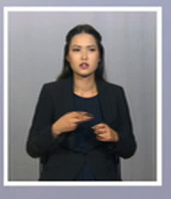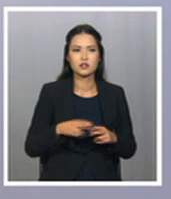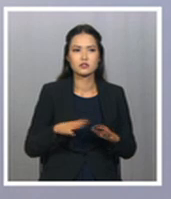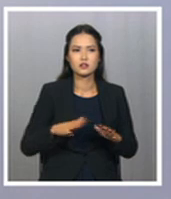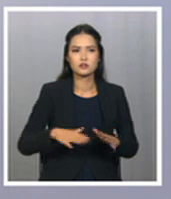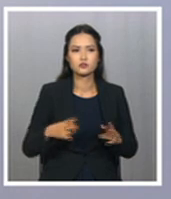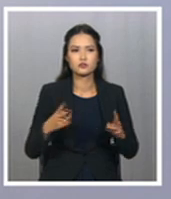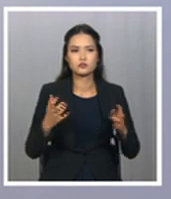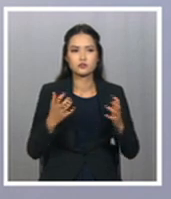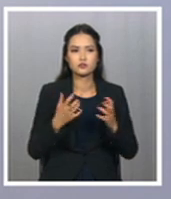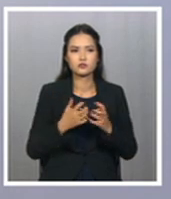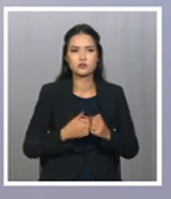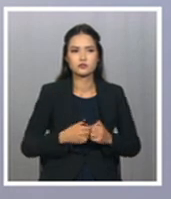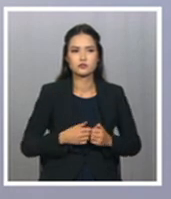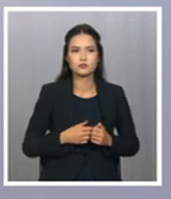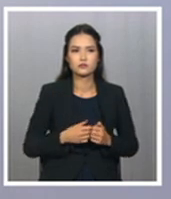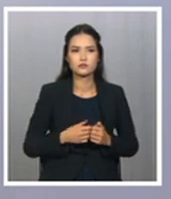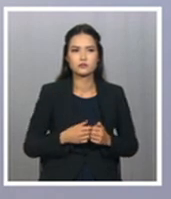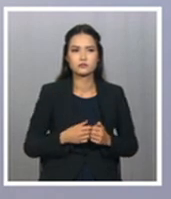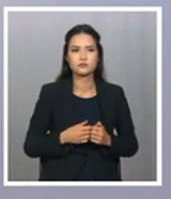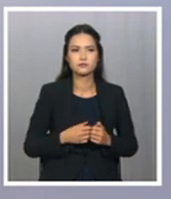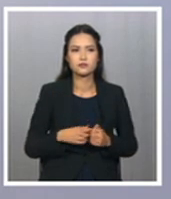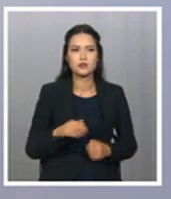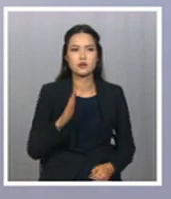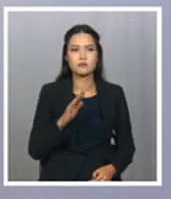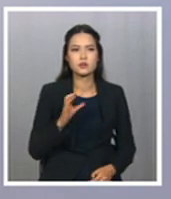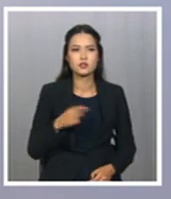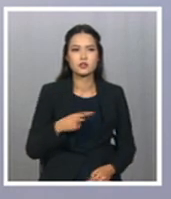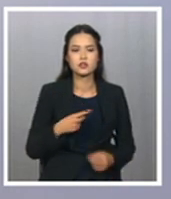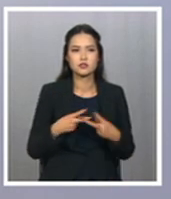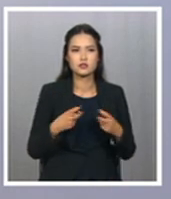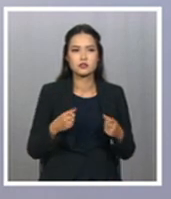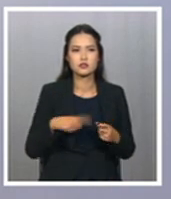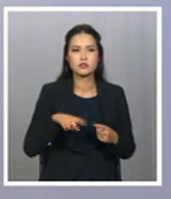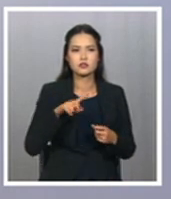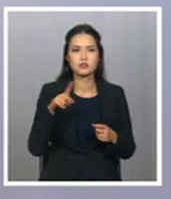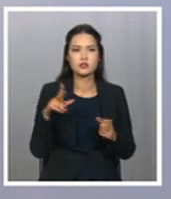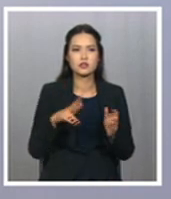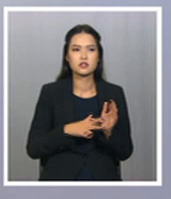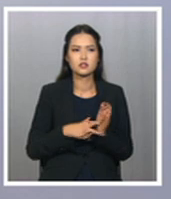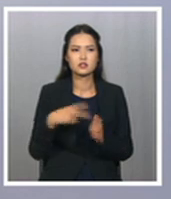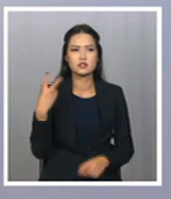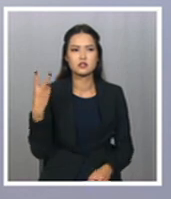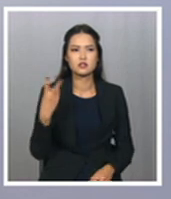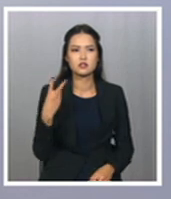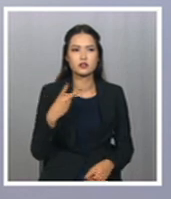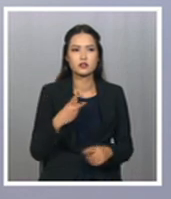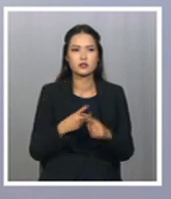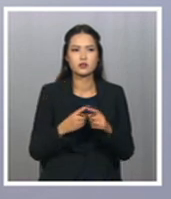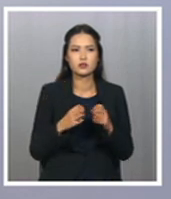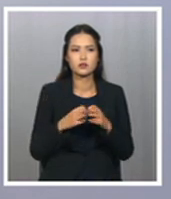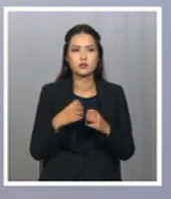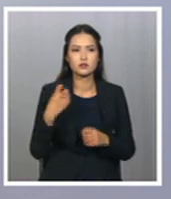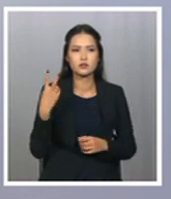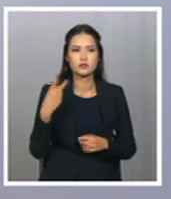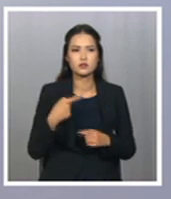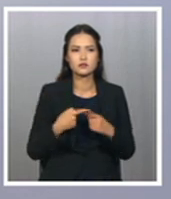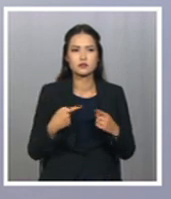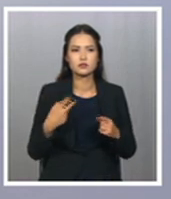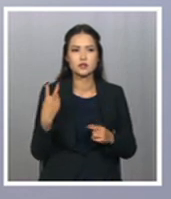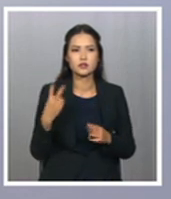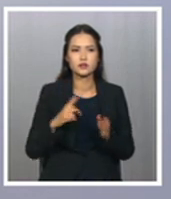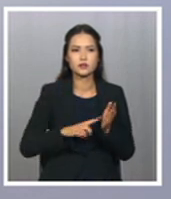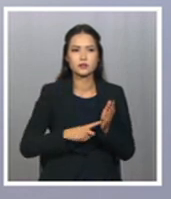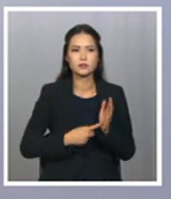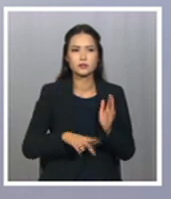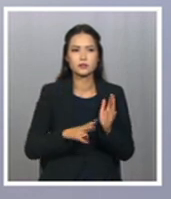бойынша есептейміз. БЦ тең квадрат түбірдің астында АБ квадрат қосылған АЦ квадрат азайтылған